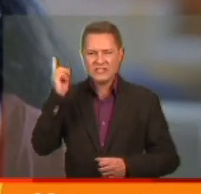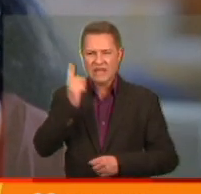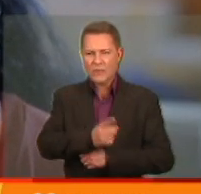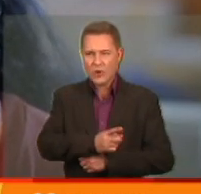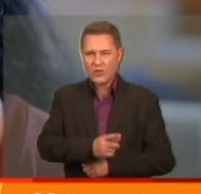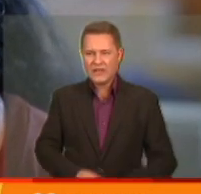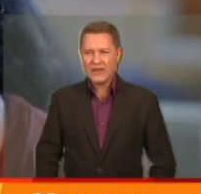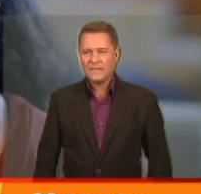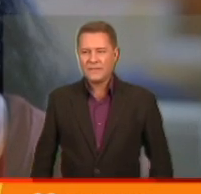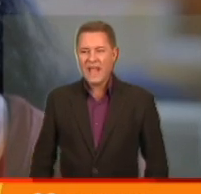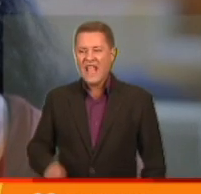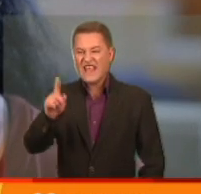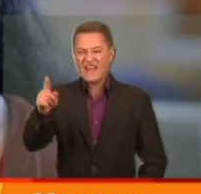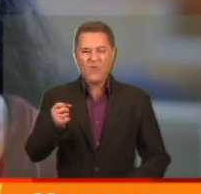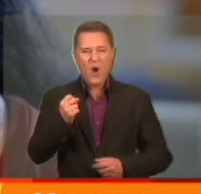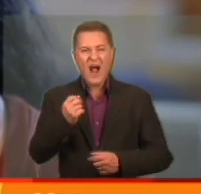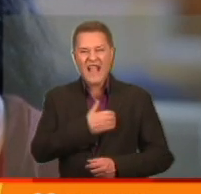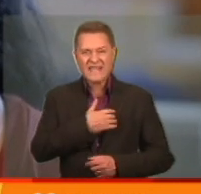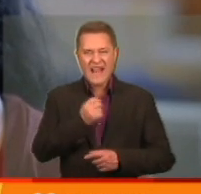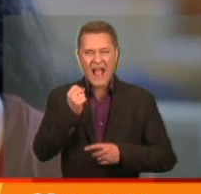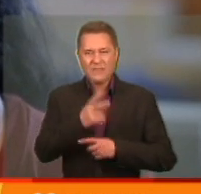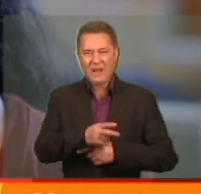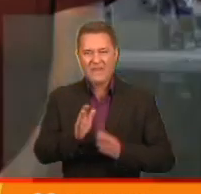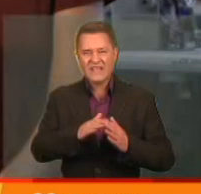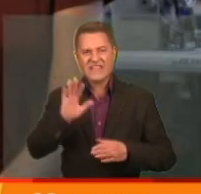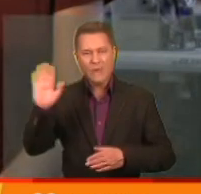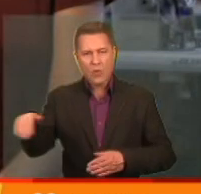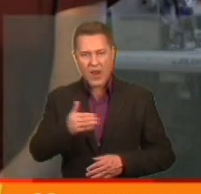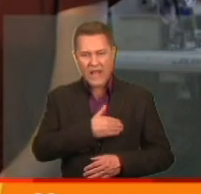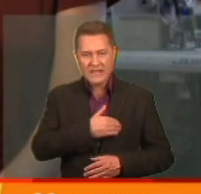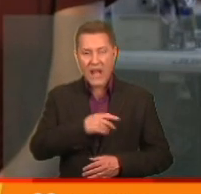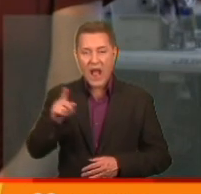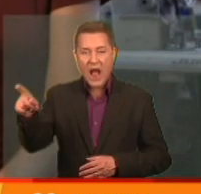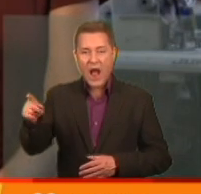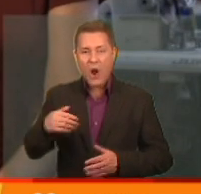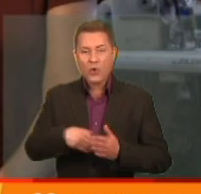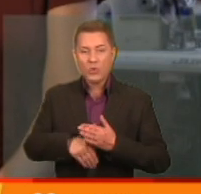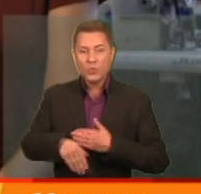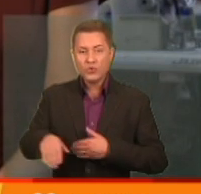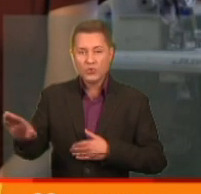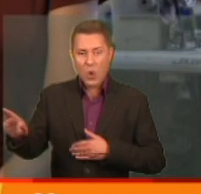як відчислили, хотіли відправити додому. А він ушов з